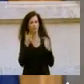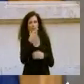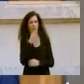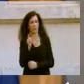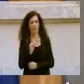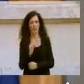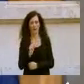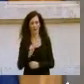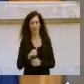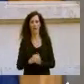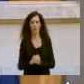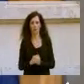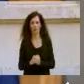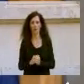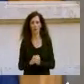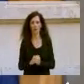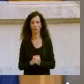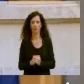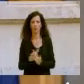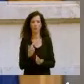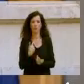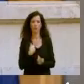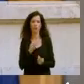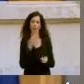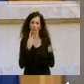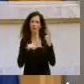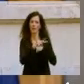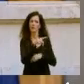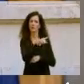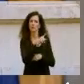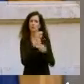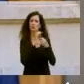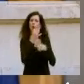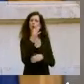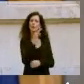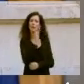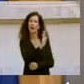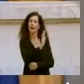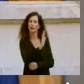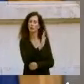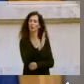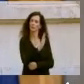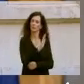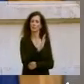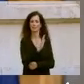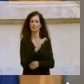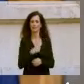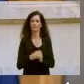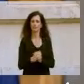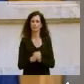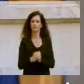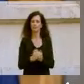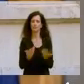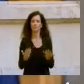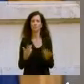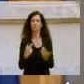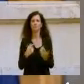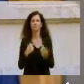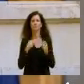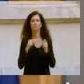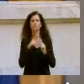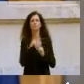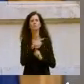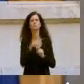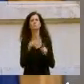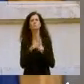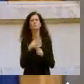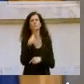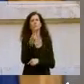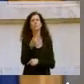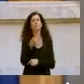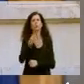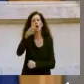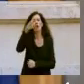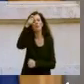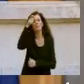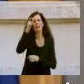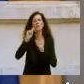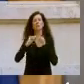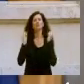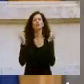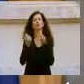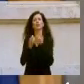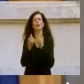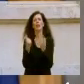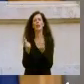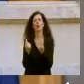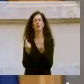però voglio dire abbiamo la responsabilità di governare un paese abbiamo le ha parlato le stesse ho parlato di stati generali dell'economia quindi agli